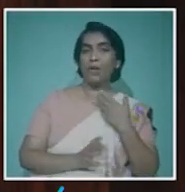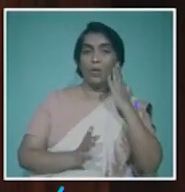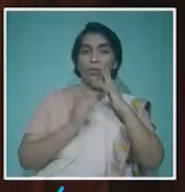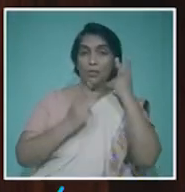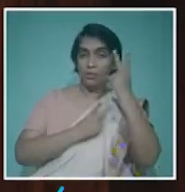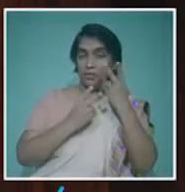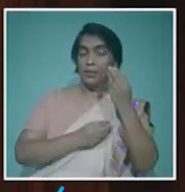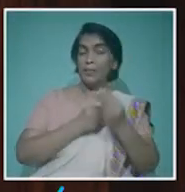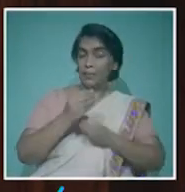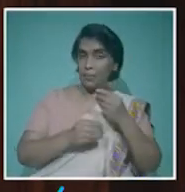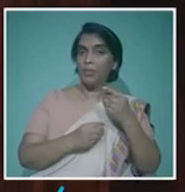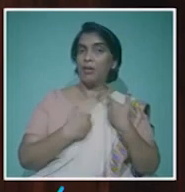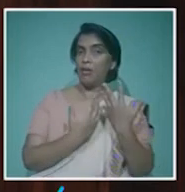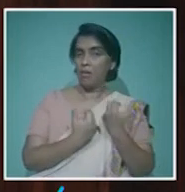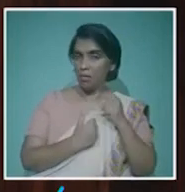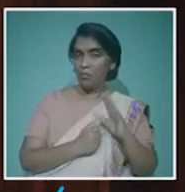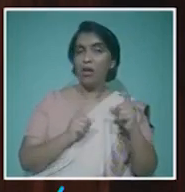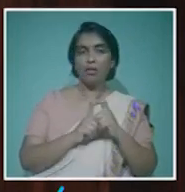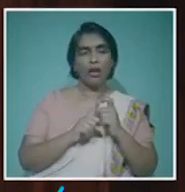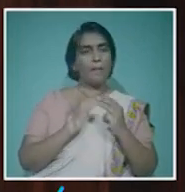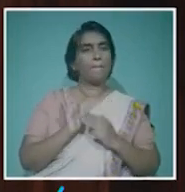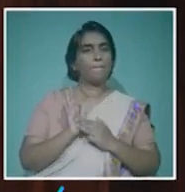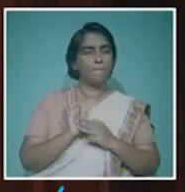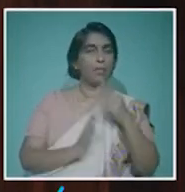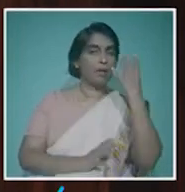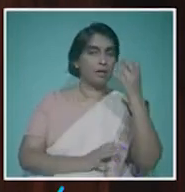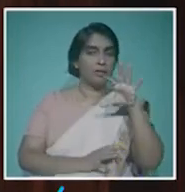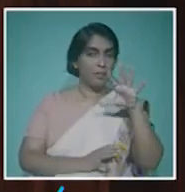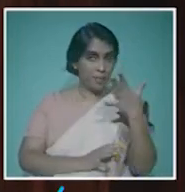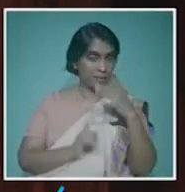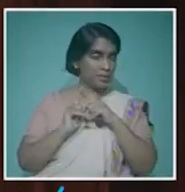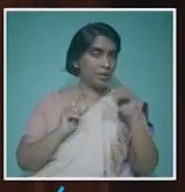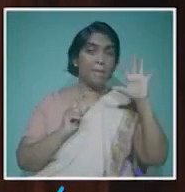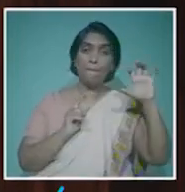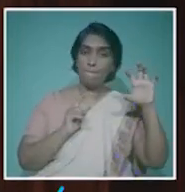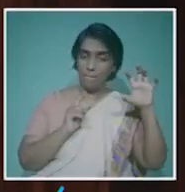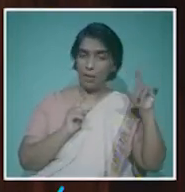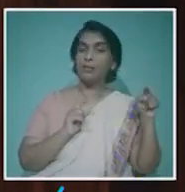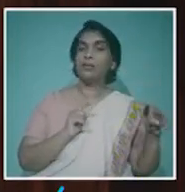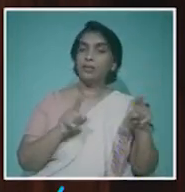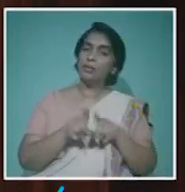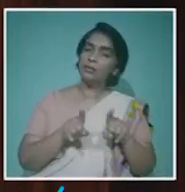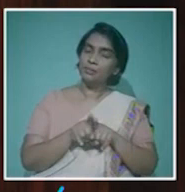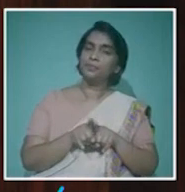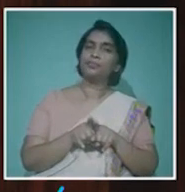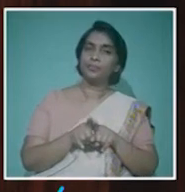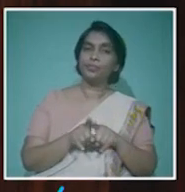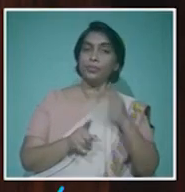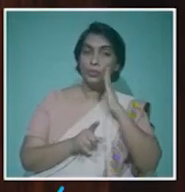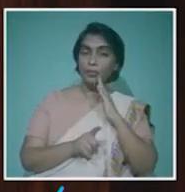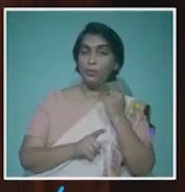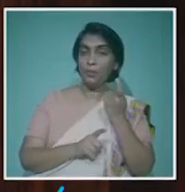සංචාරක ව්‍යාපාරයකින් අපිට ලැබුණ ඩොලර් මිලියන 4500 සිට 5000 දක්වා. ඒ වගේම තමයි අපේ